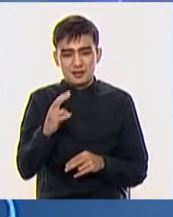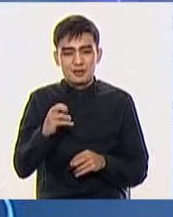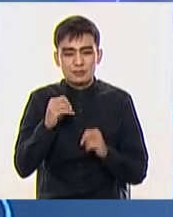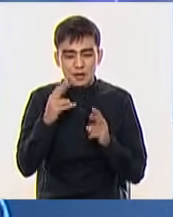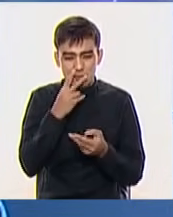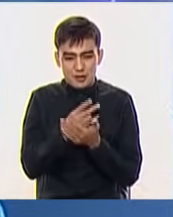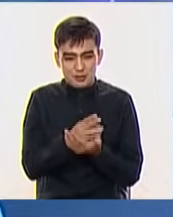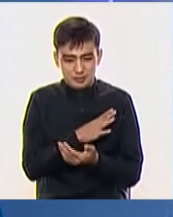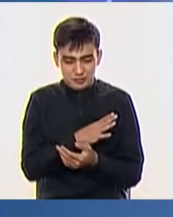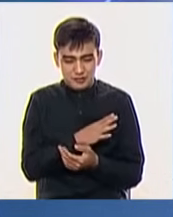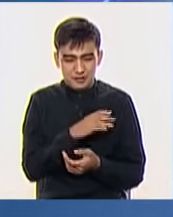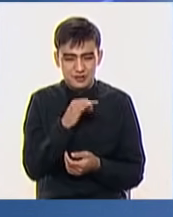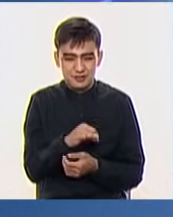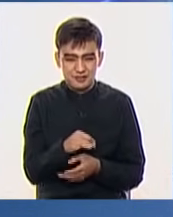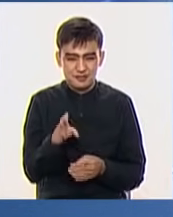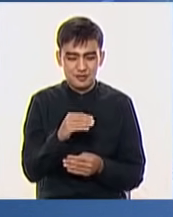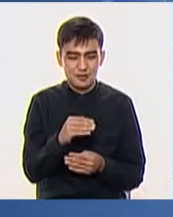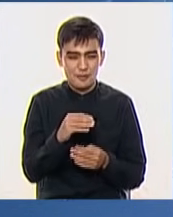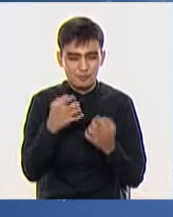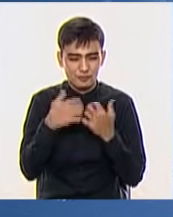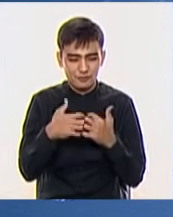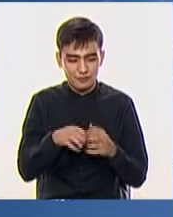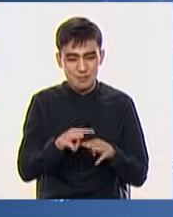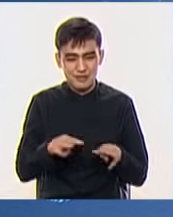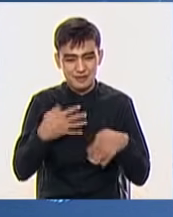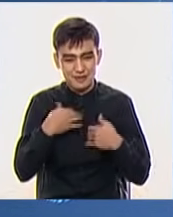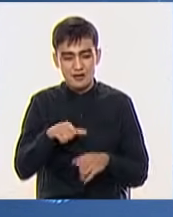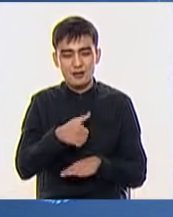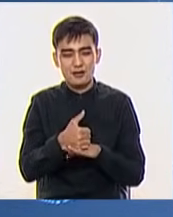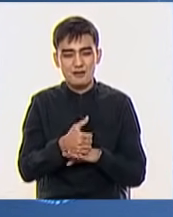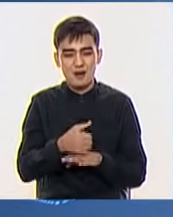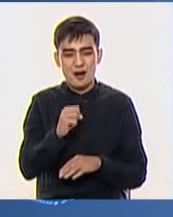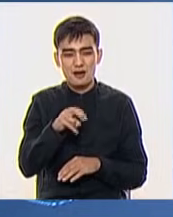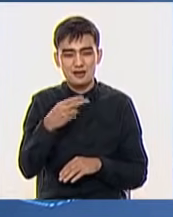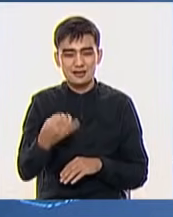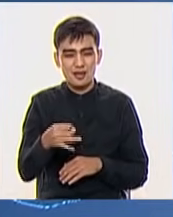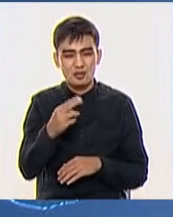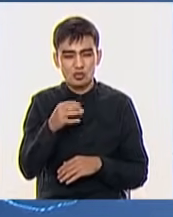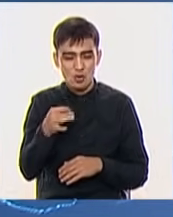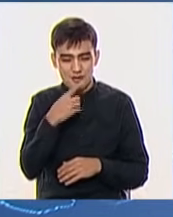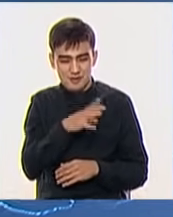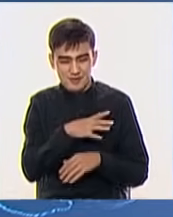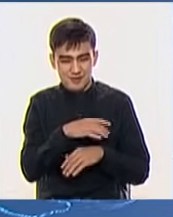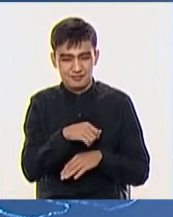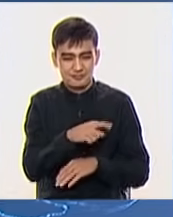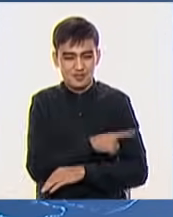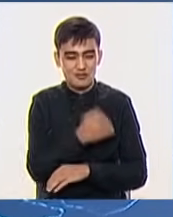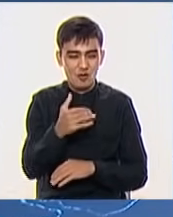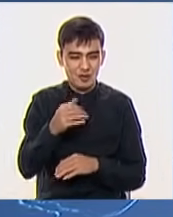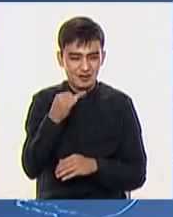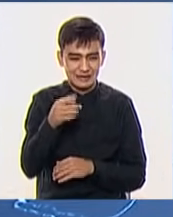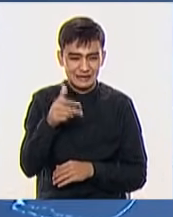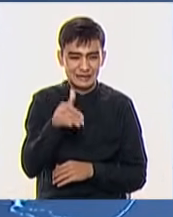пока соответствует оптимистичному прогнозу Минздрава. В прошлом месяце глава ведомства Алексей Цой предполагал, что регистрация до